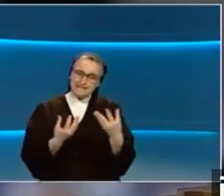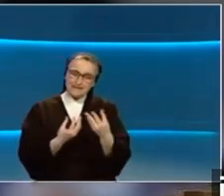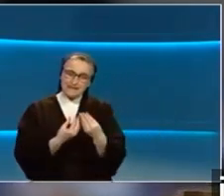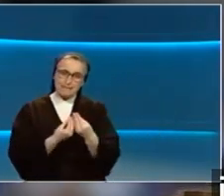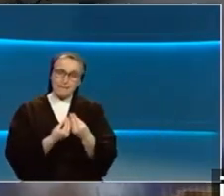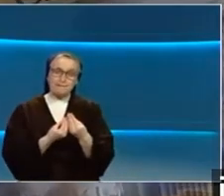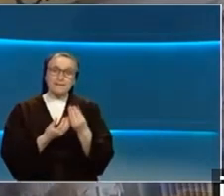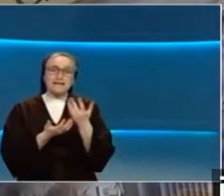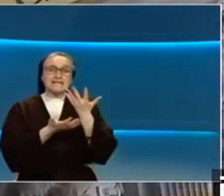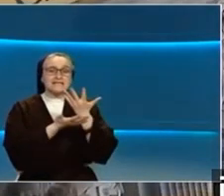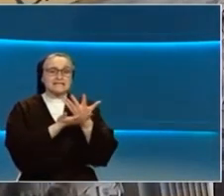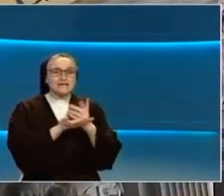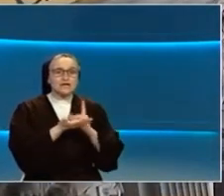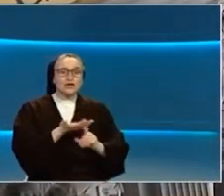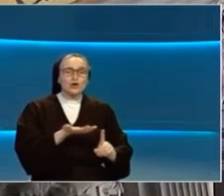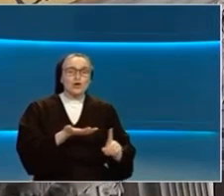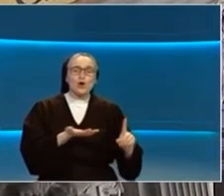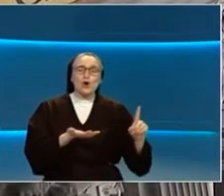simul.